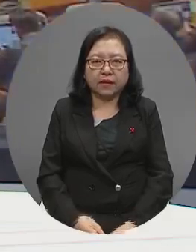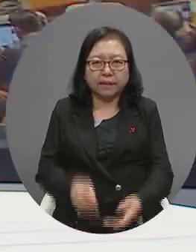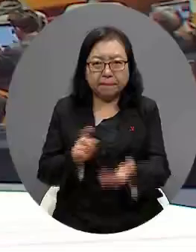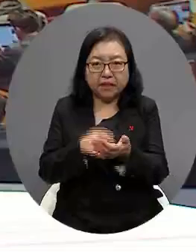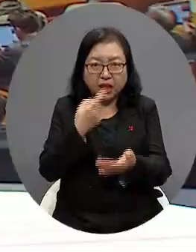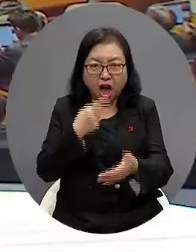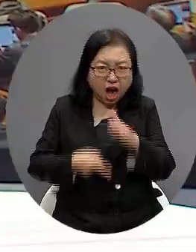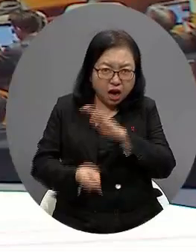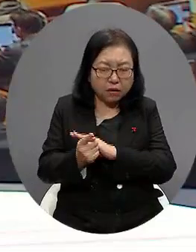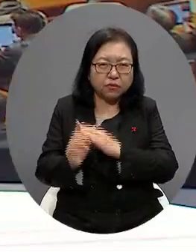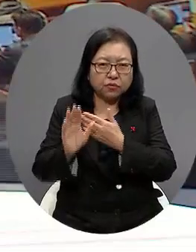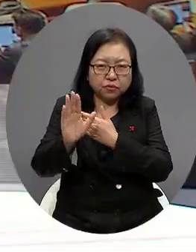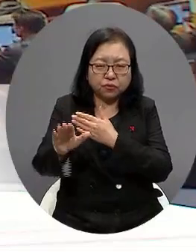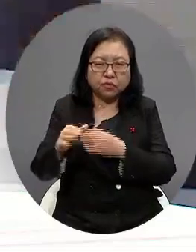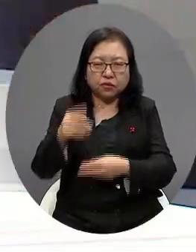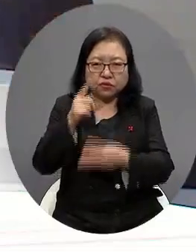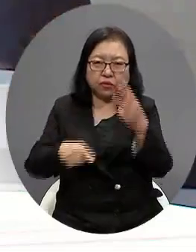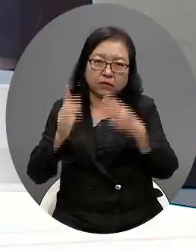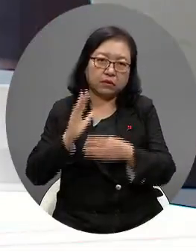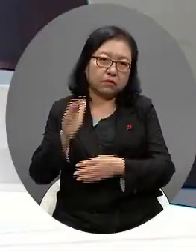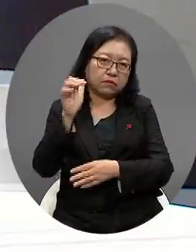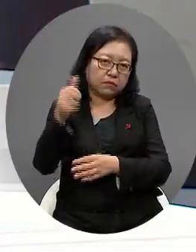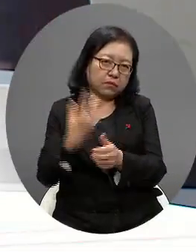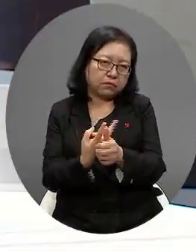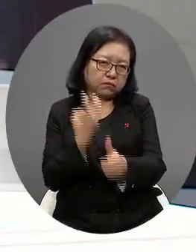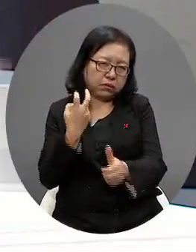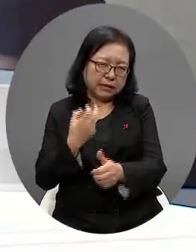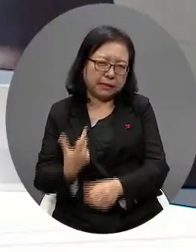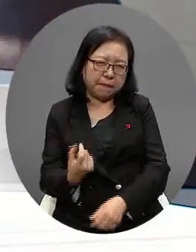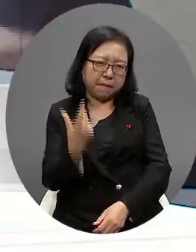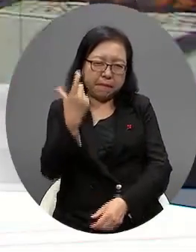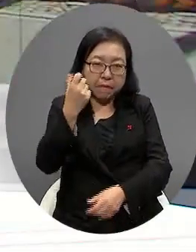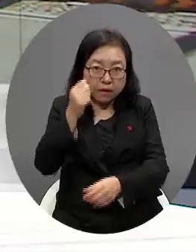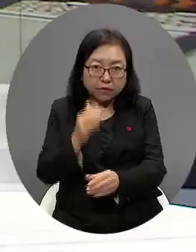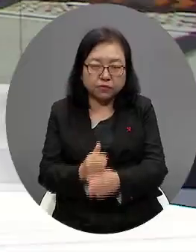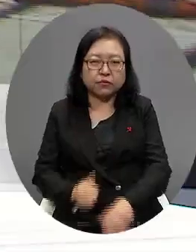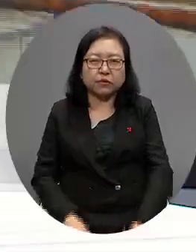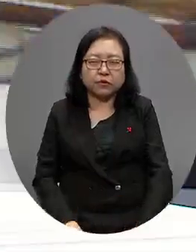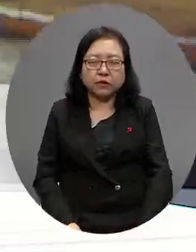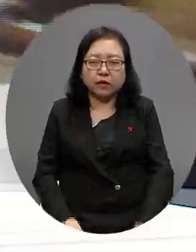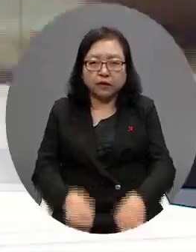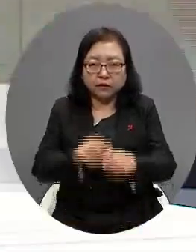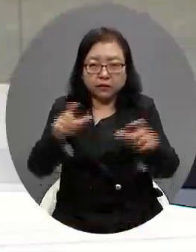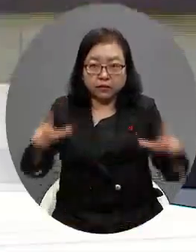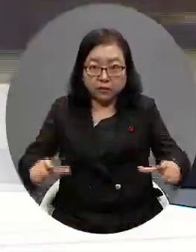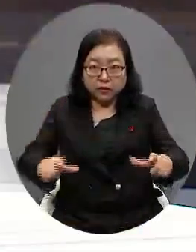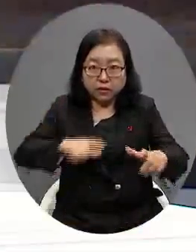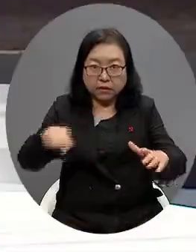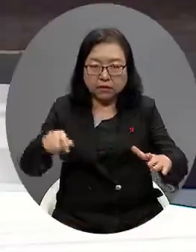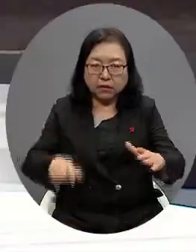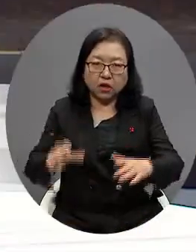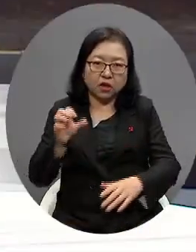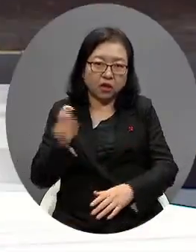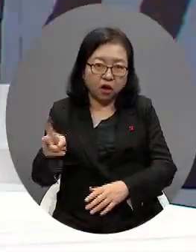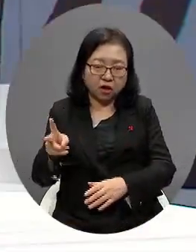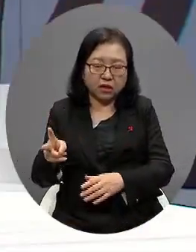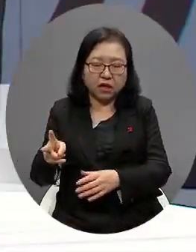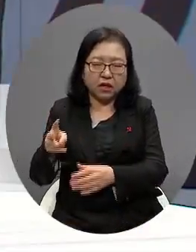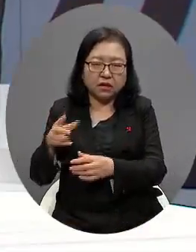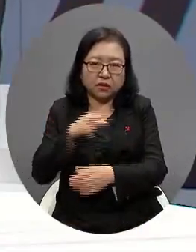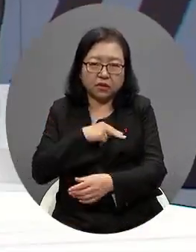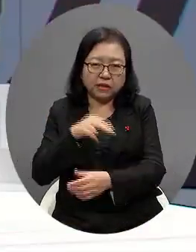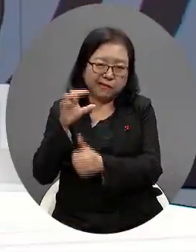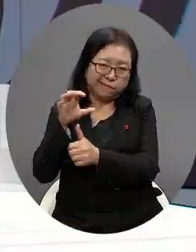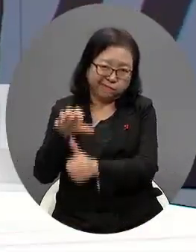비상계엄 사태 이후 윤석열 대통령의 탄핵 추진이 급물살을 타고 있는 가운데 지역에서도 여당 의원들에 대한 압박이